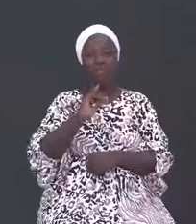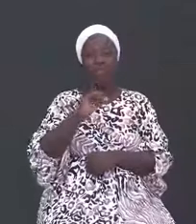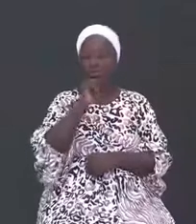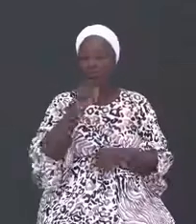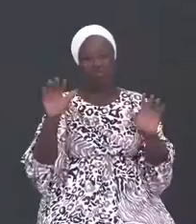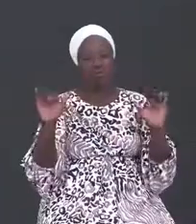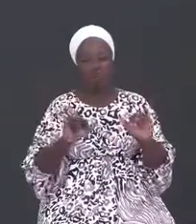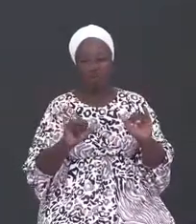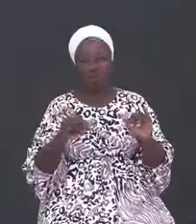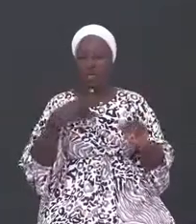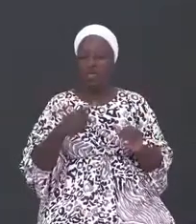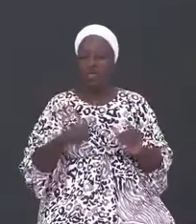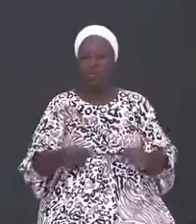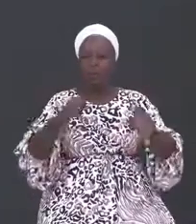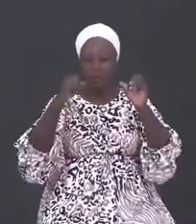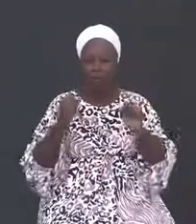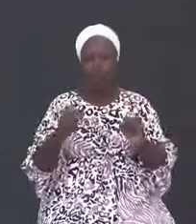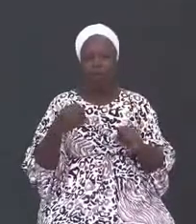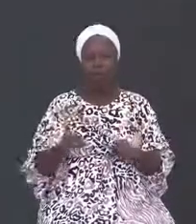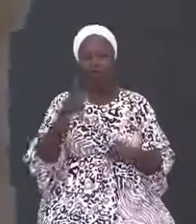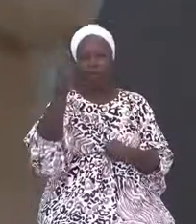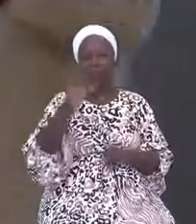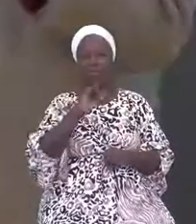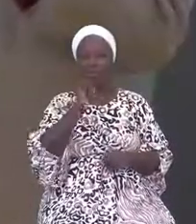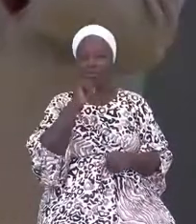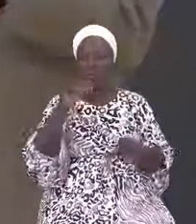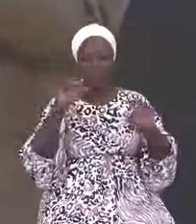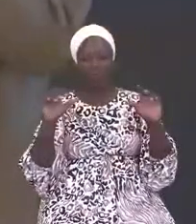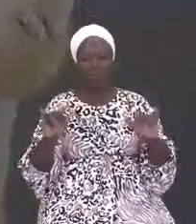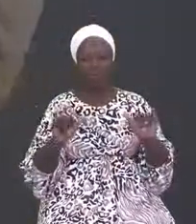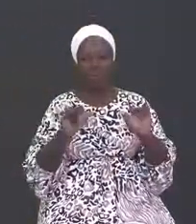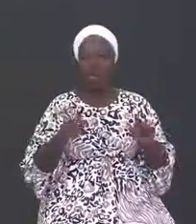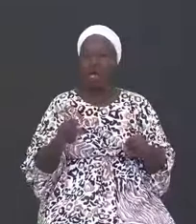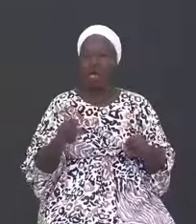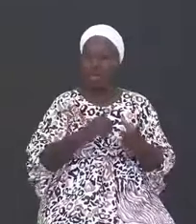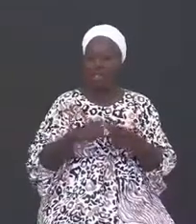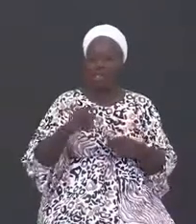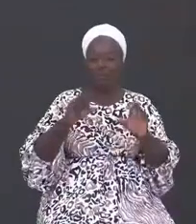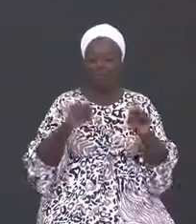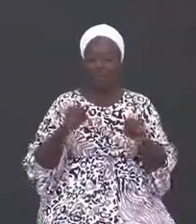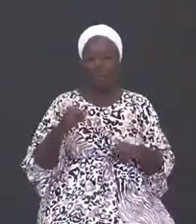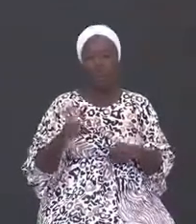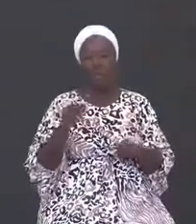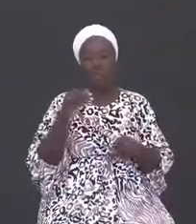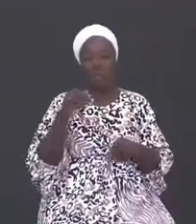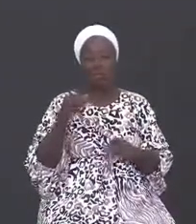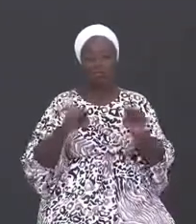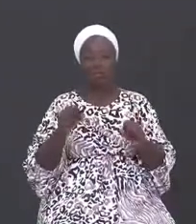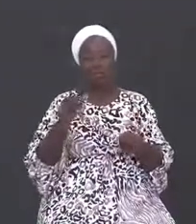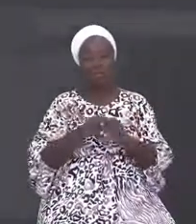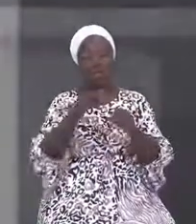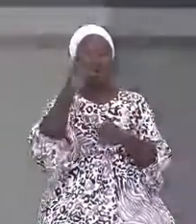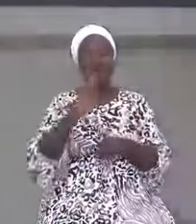incommensurable. La puissance de Dieu est incommensurable. Et les possibilités de Dieu sont